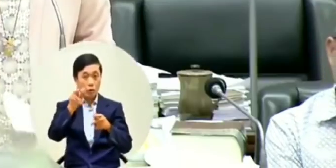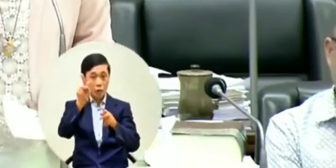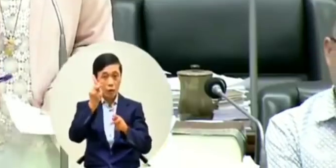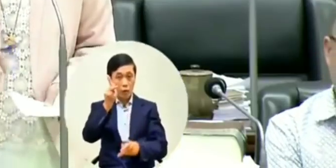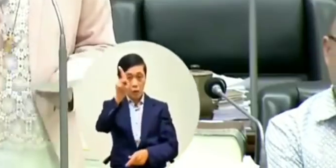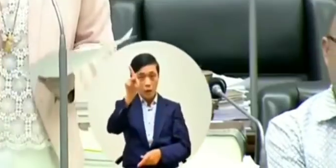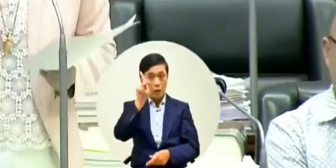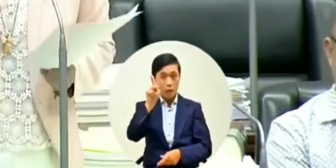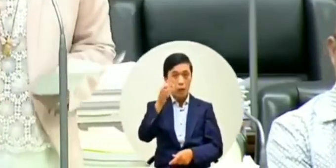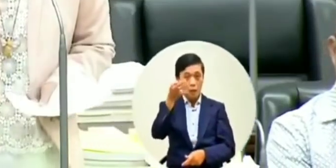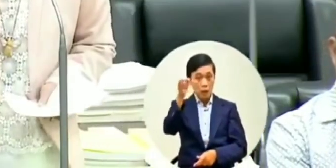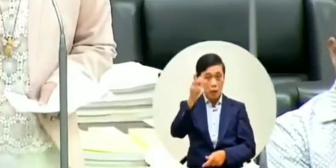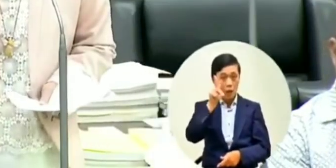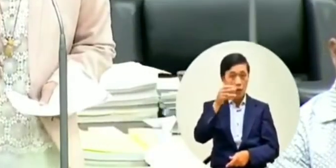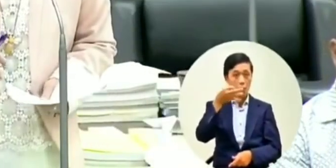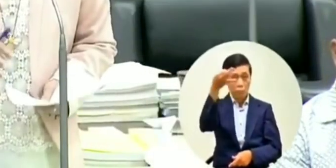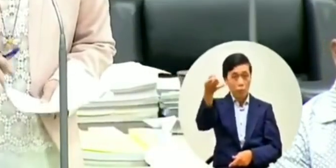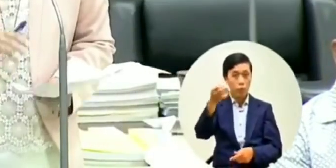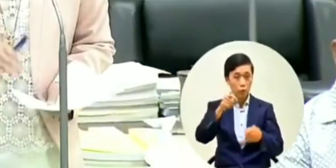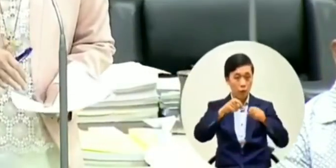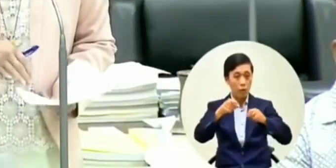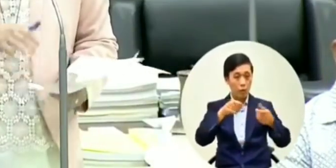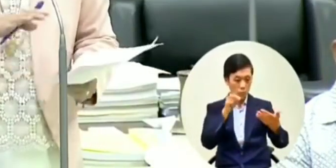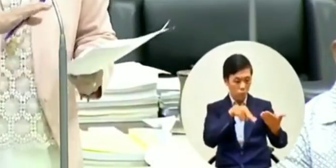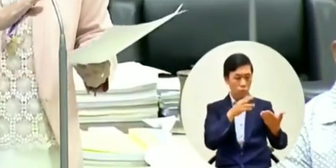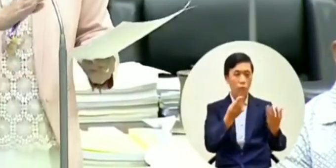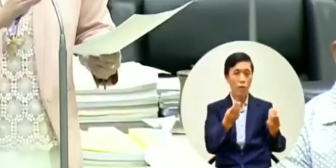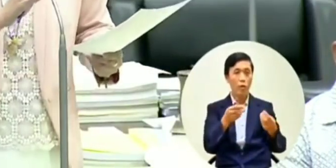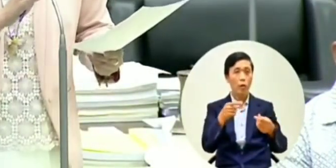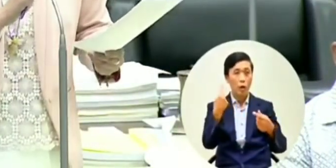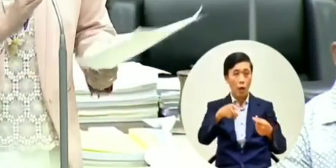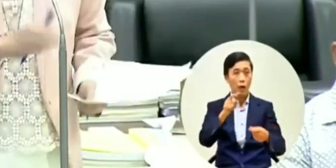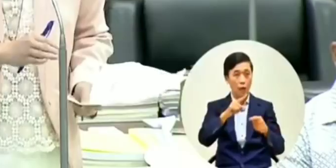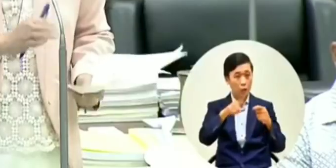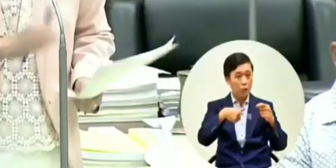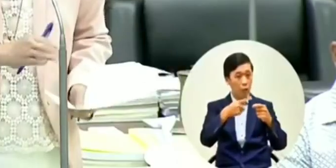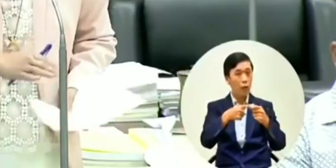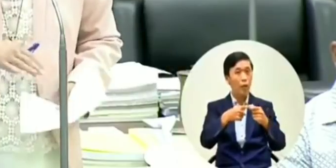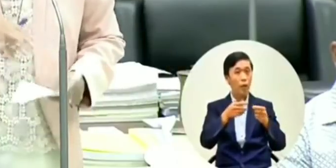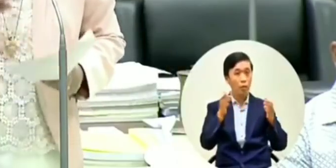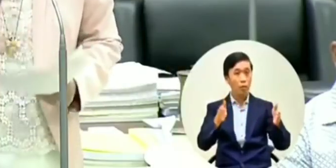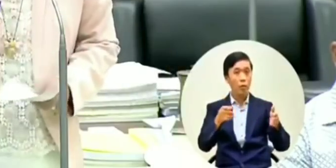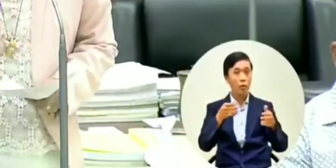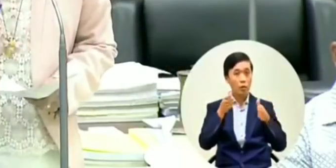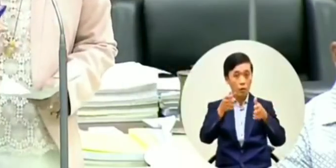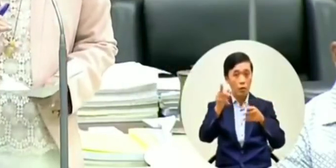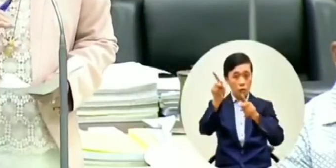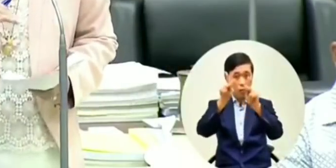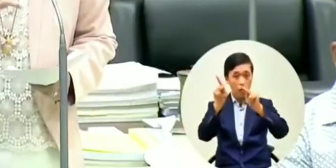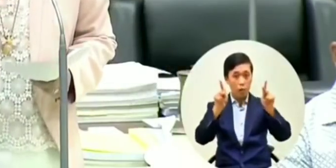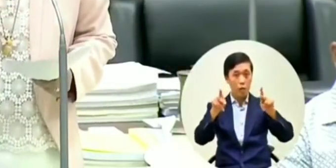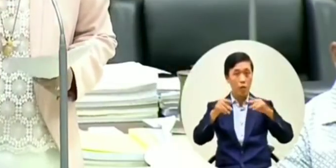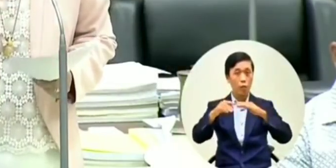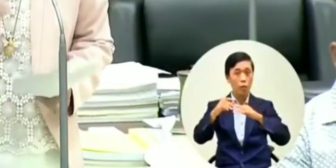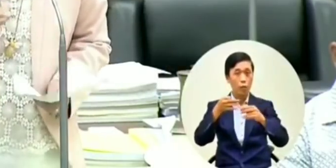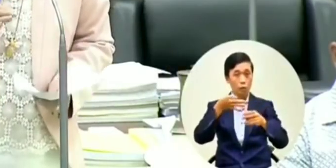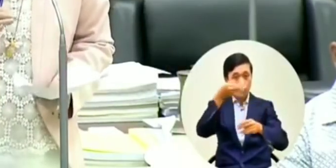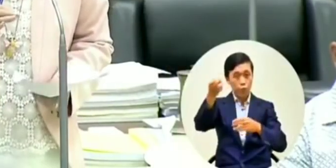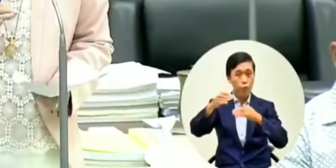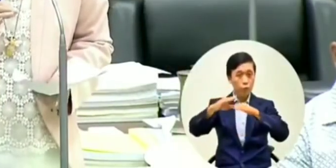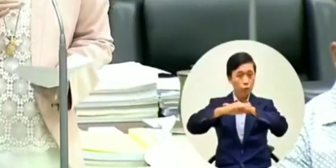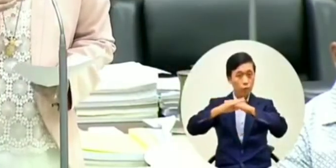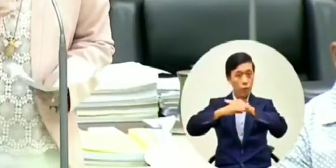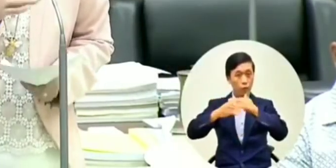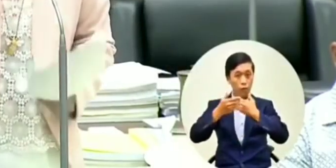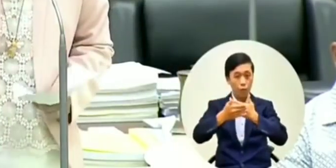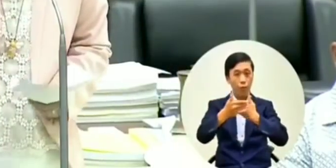划，跟我们这个年度的这个所谓的这个债务的这个平衡的这个进